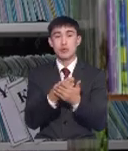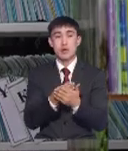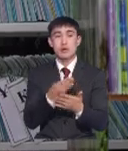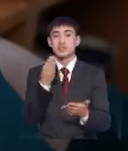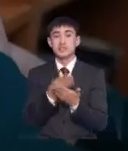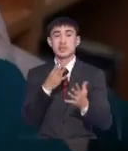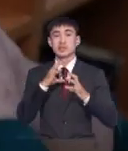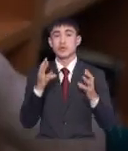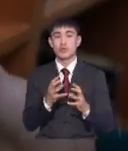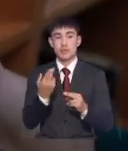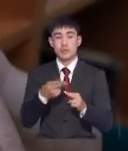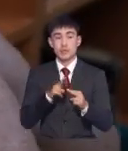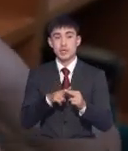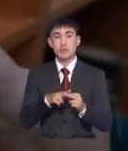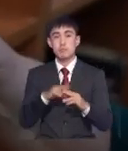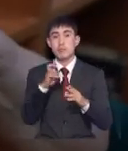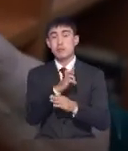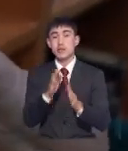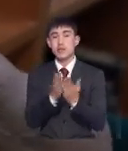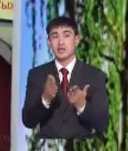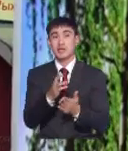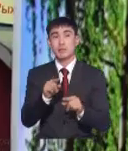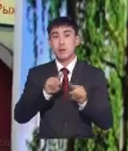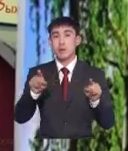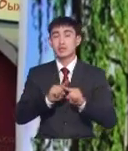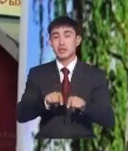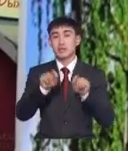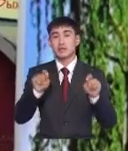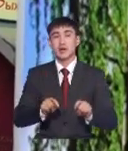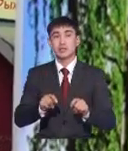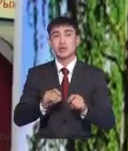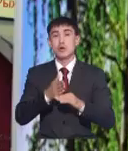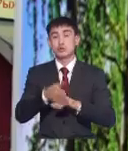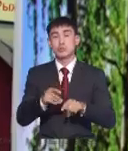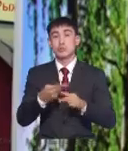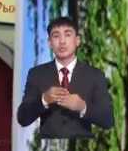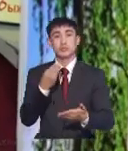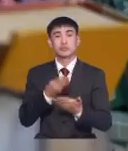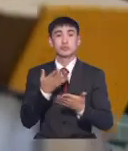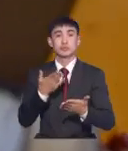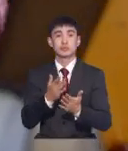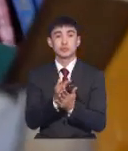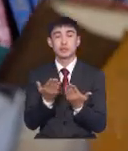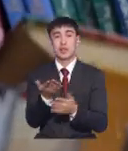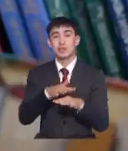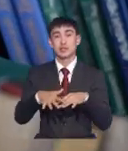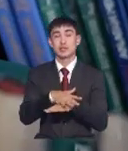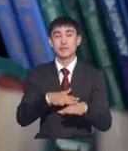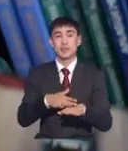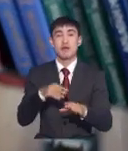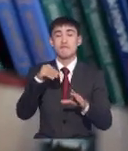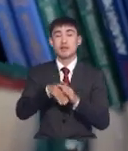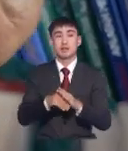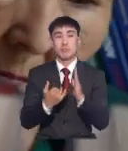Бесценное Сокровища и именно библиотекари пропагандисты открывают доступ к этому неоценимую для населения их